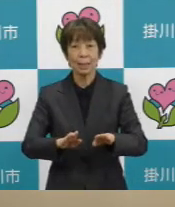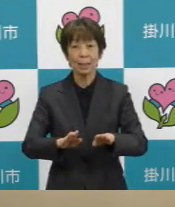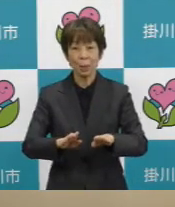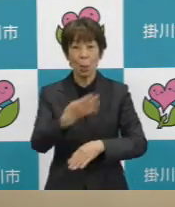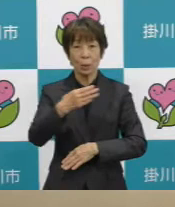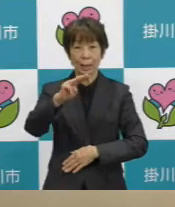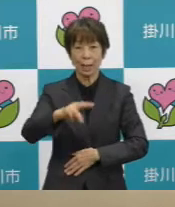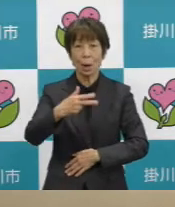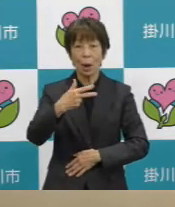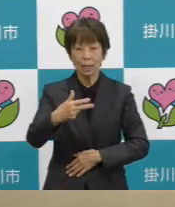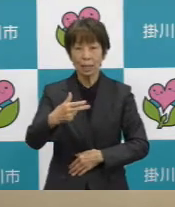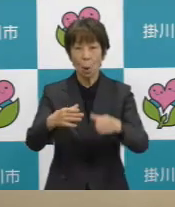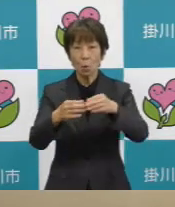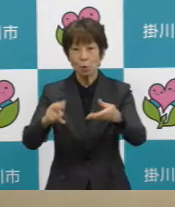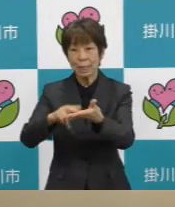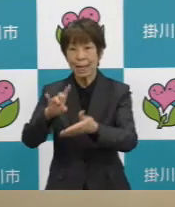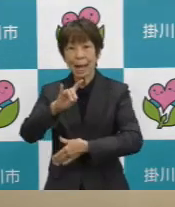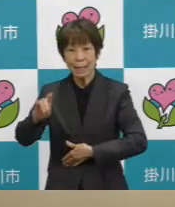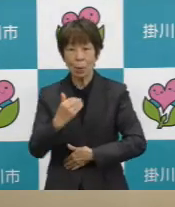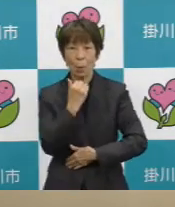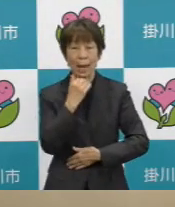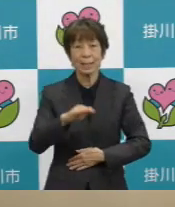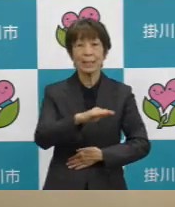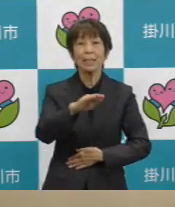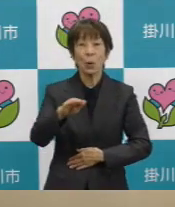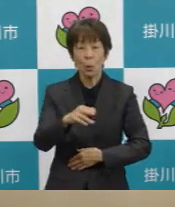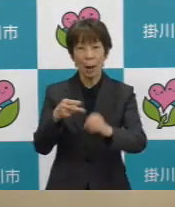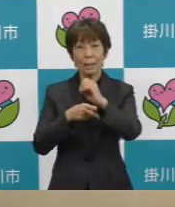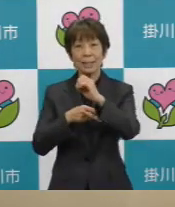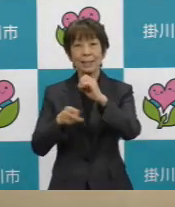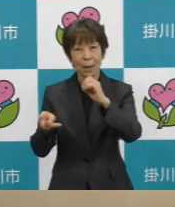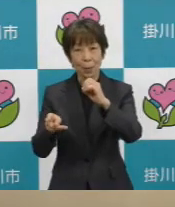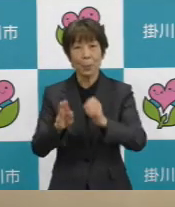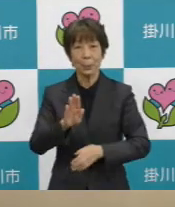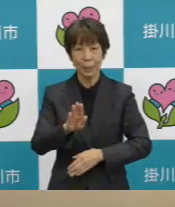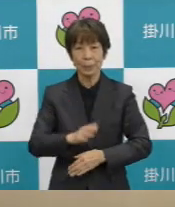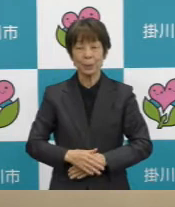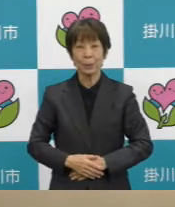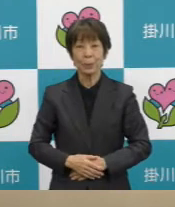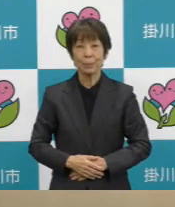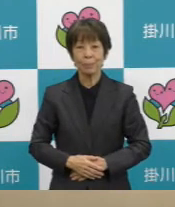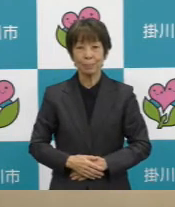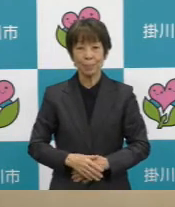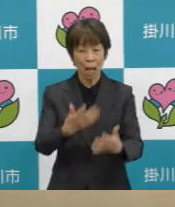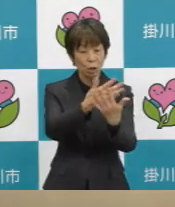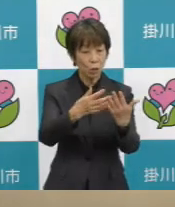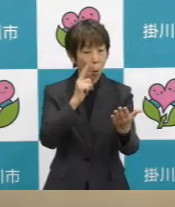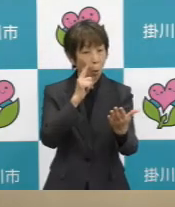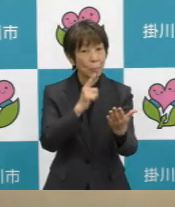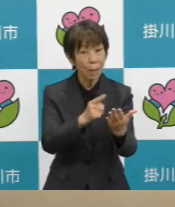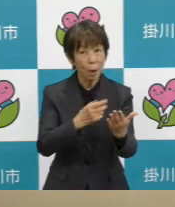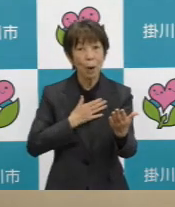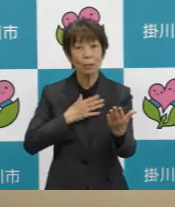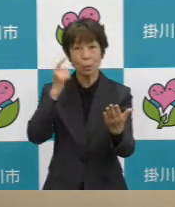掛川市の国定員の待機児童はゼロということで、表を見ていただければと思